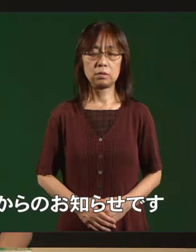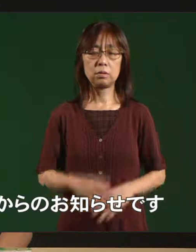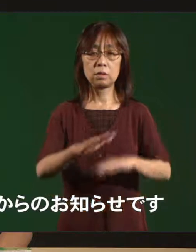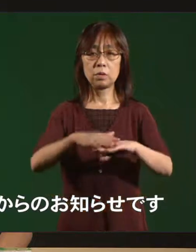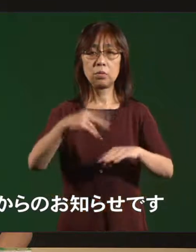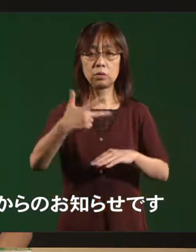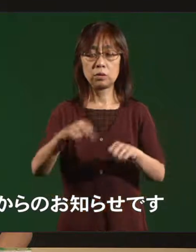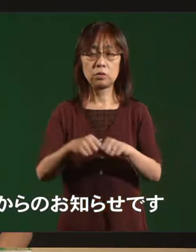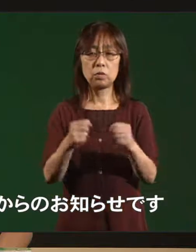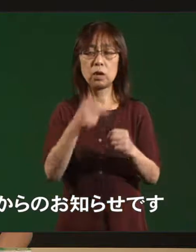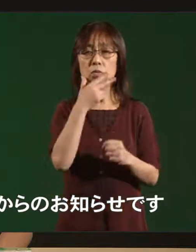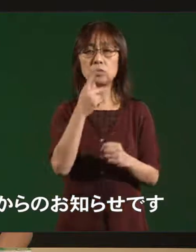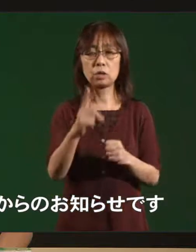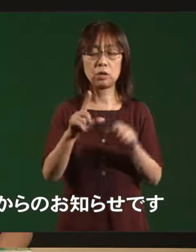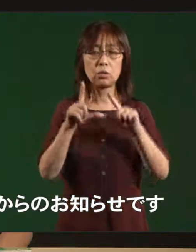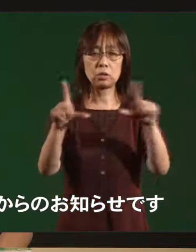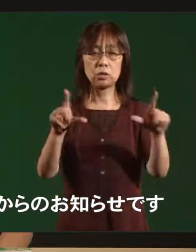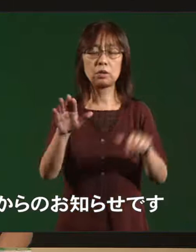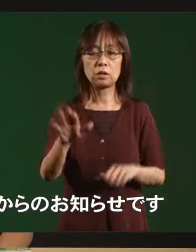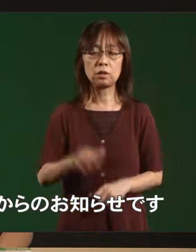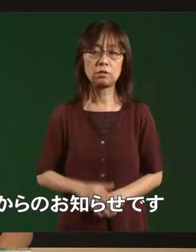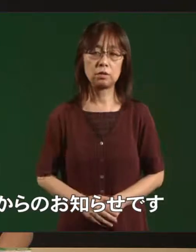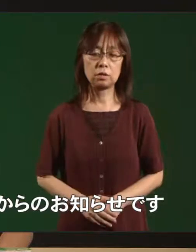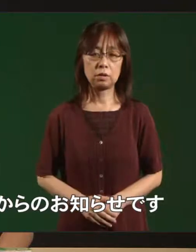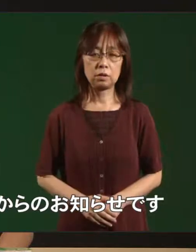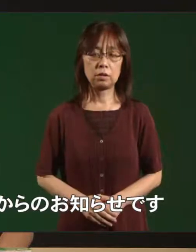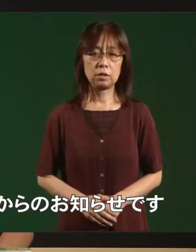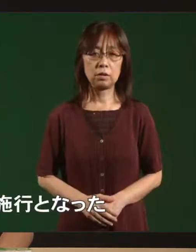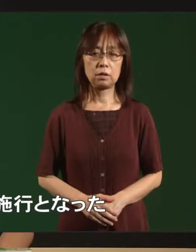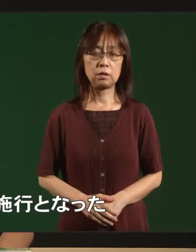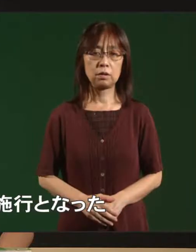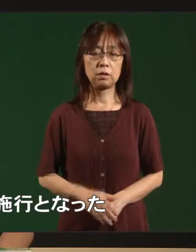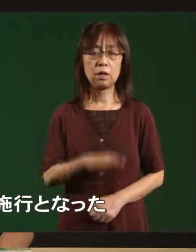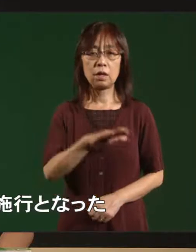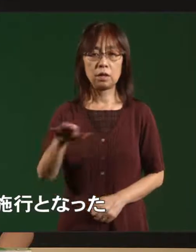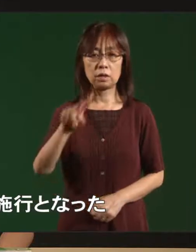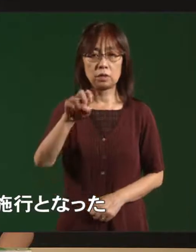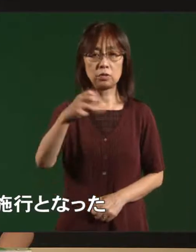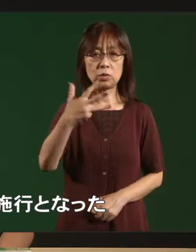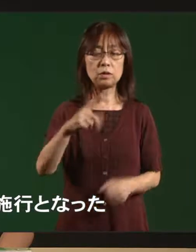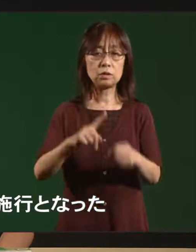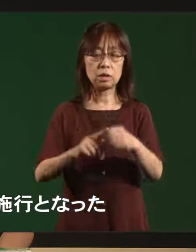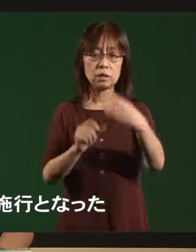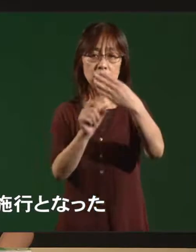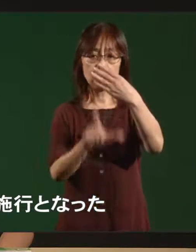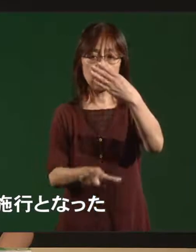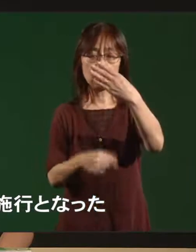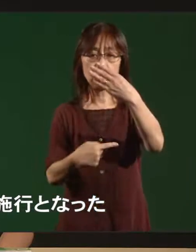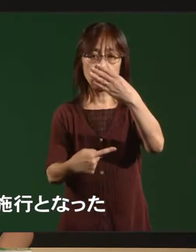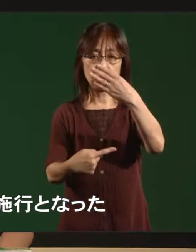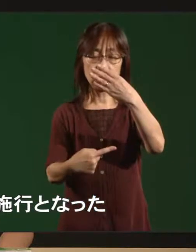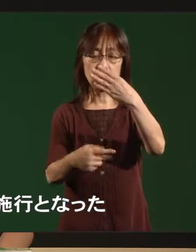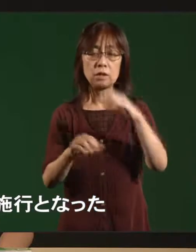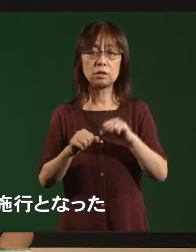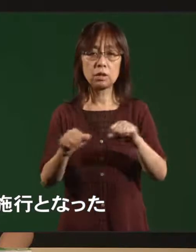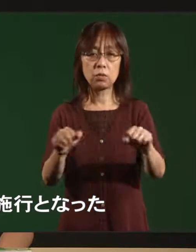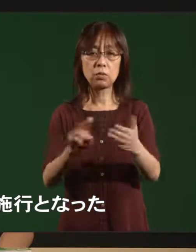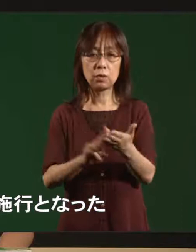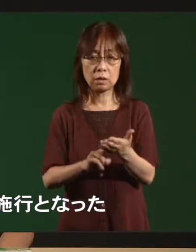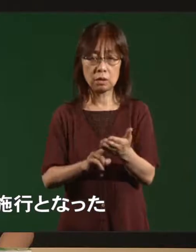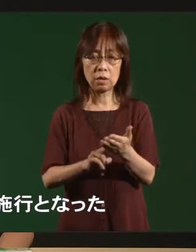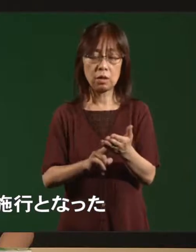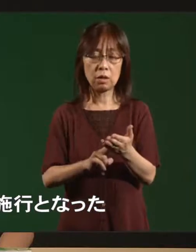札幌市障害福祉課からのお知らせです平成28年4月1日から施行となっ